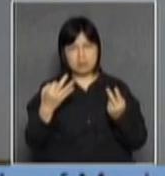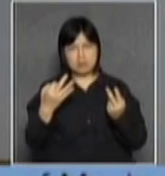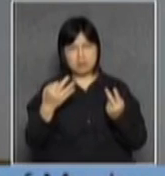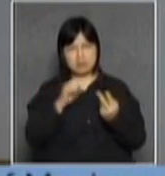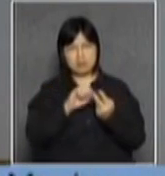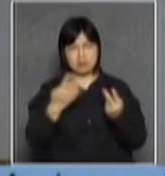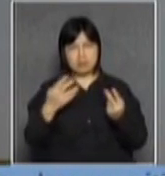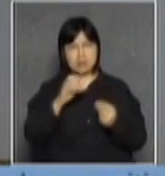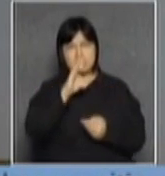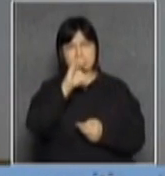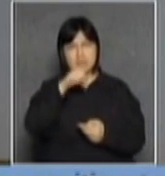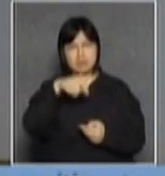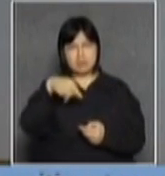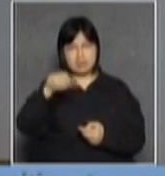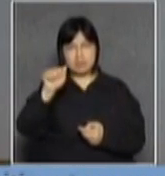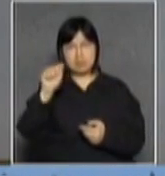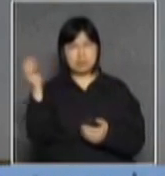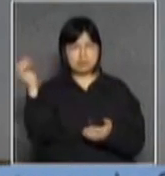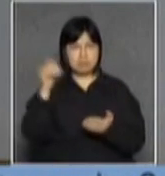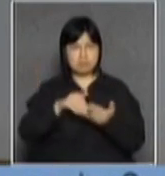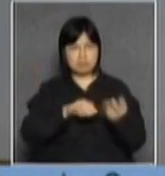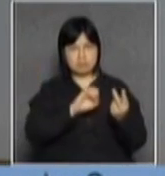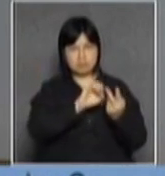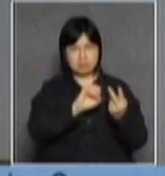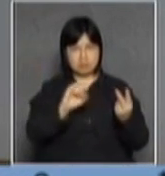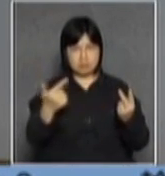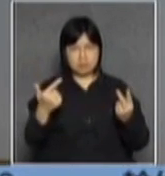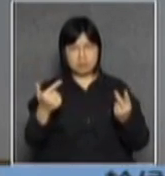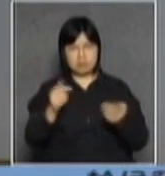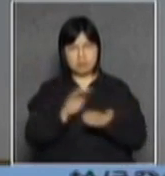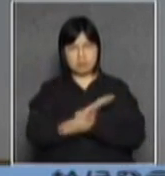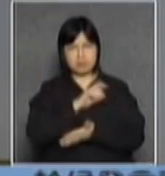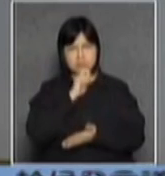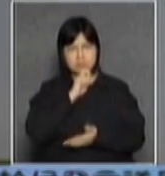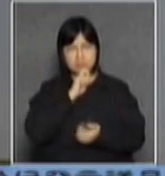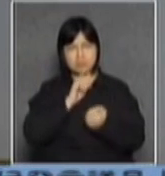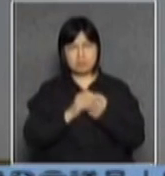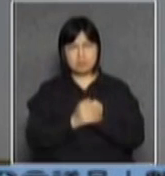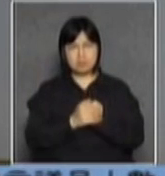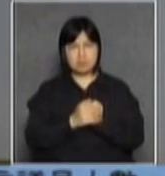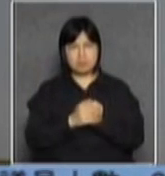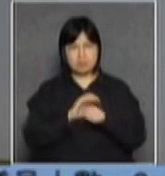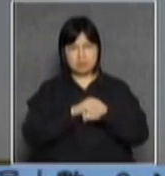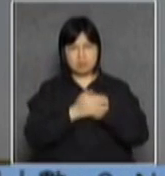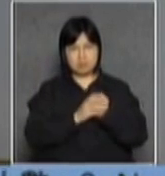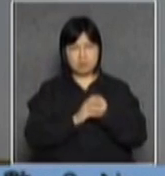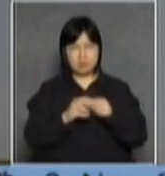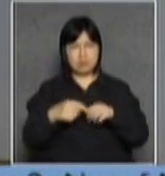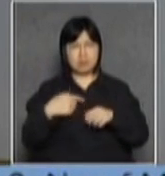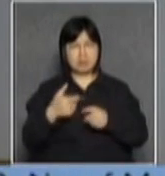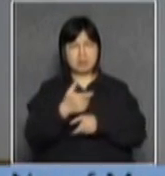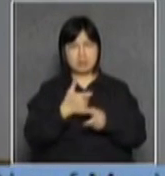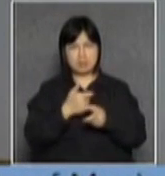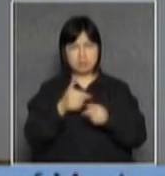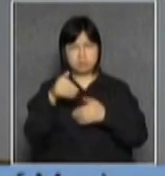2004年 CEPA 之後咧，到2008年出現咗呢一個全球性嘅金融海嘯之後咧，